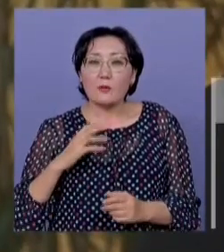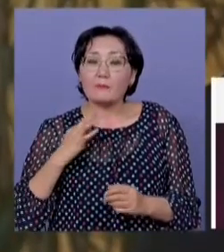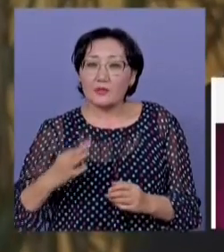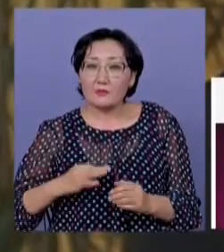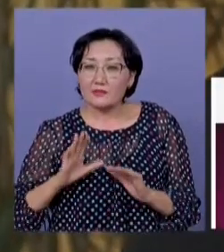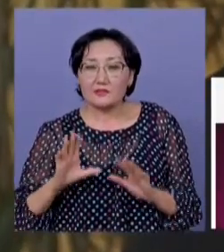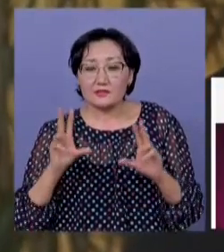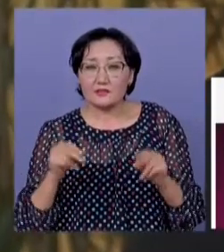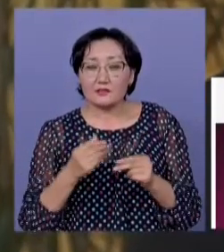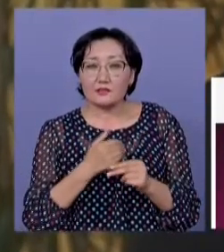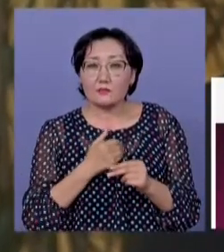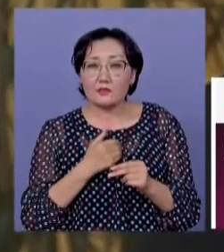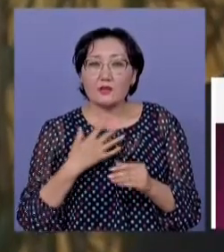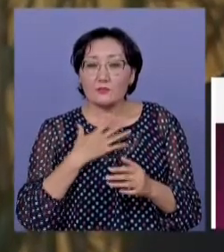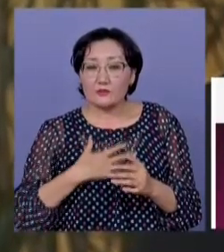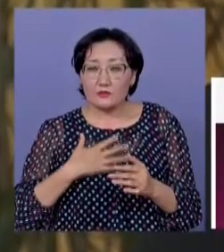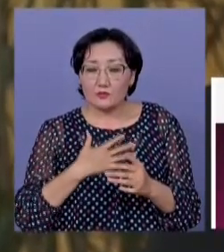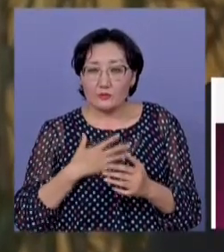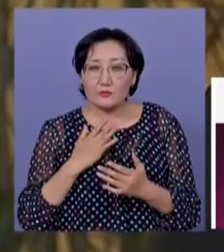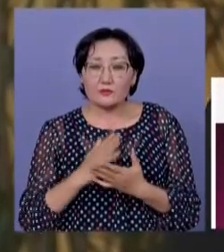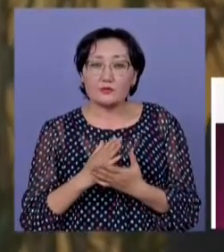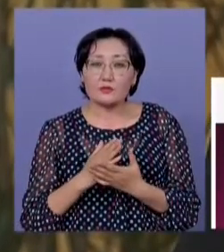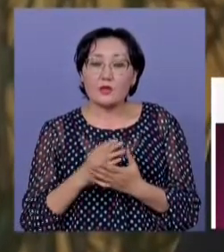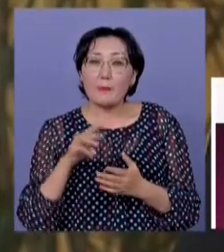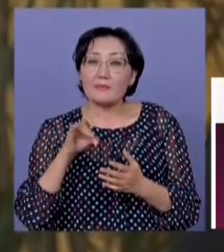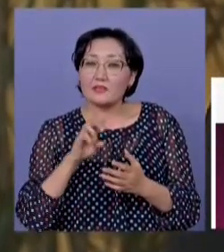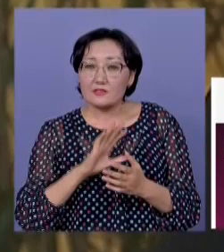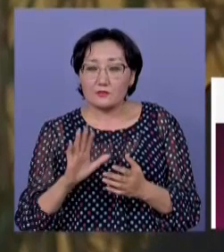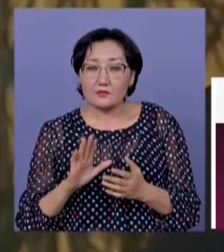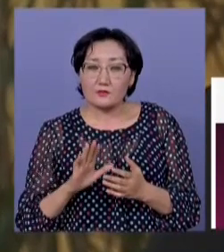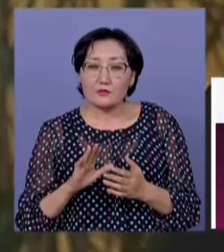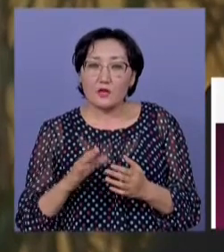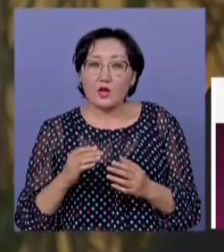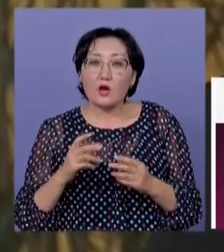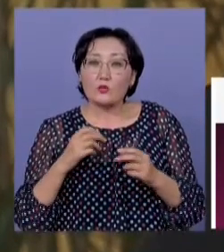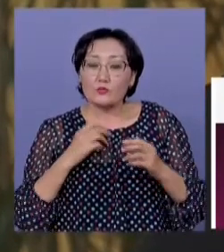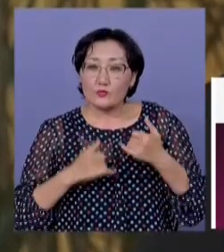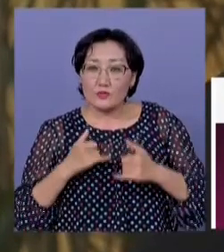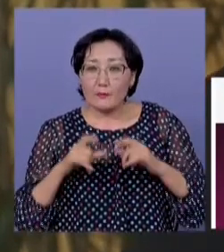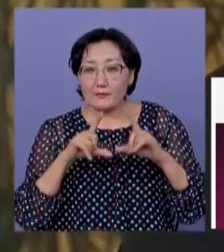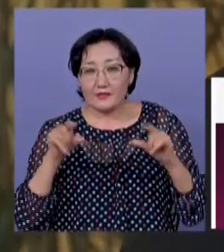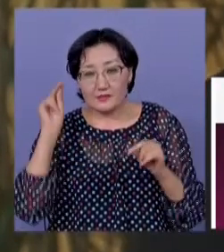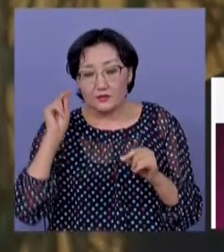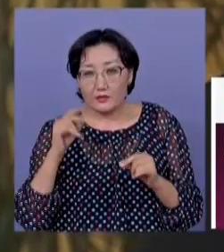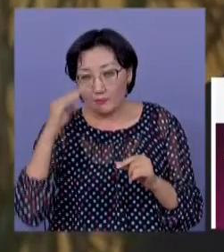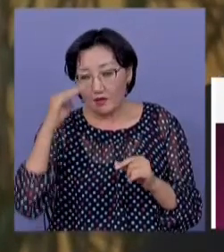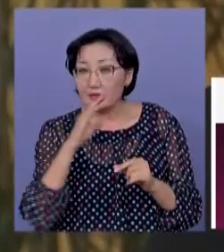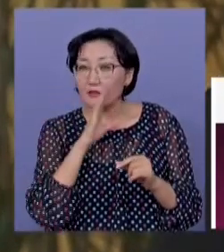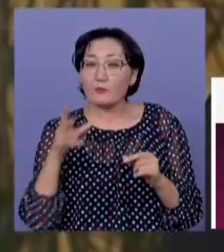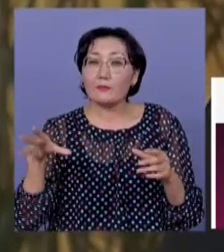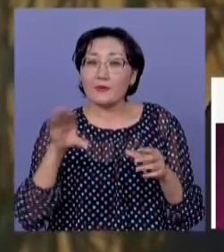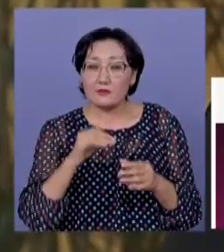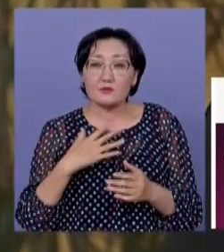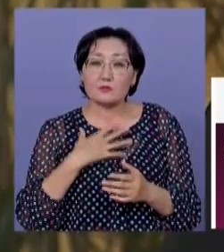тілеймін, әрине қобалжы үстіндеміз, қобалжып тек қана мирас емес, ұстазы да, мектебі де, атанасы бәріміз